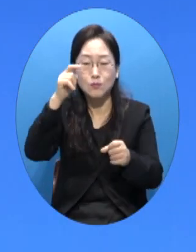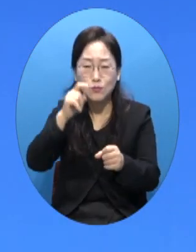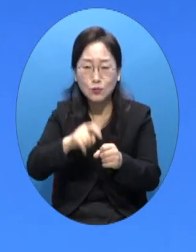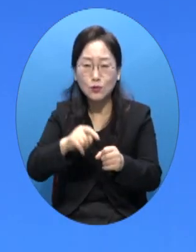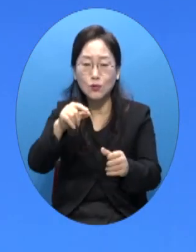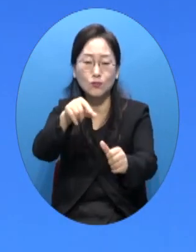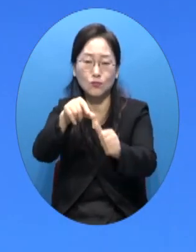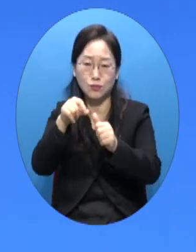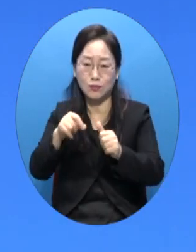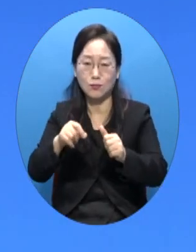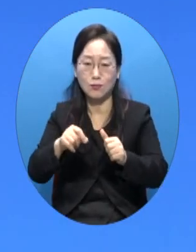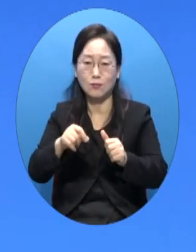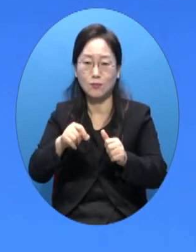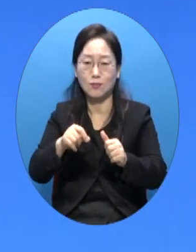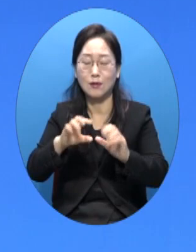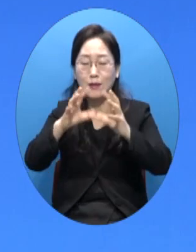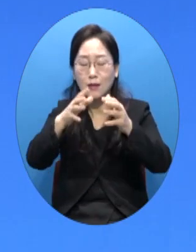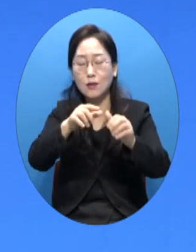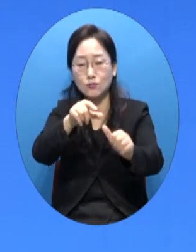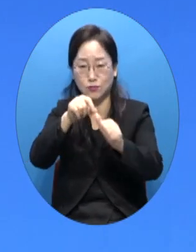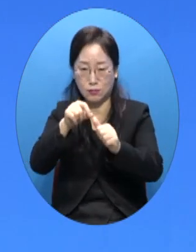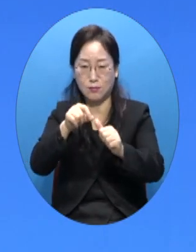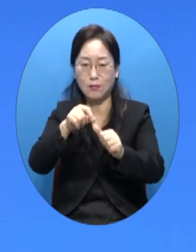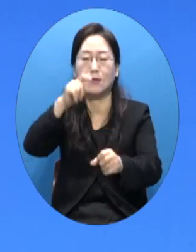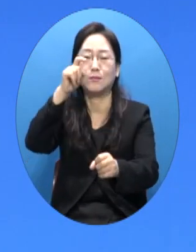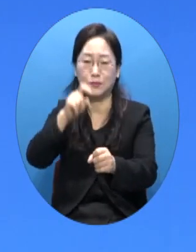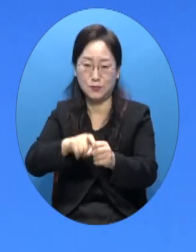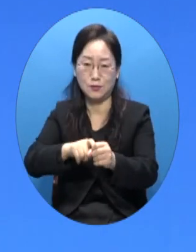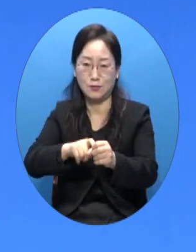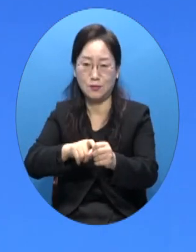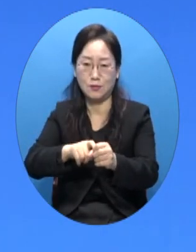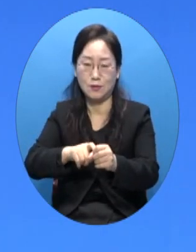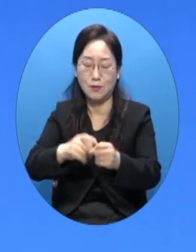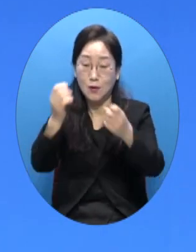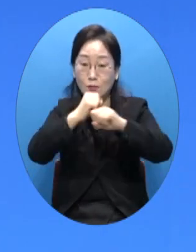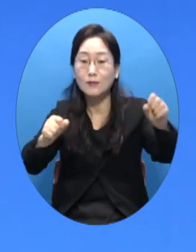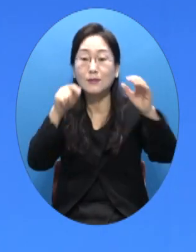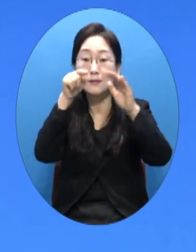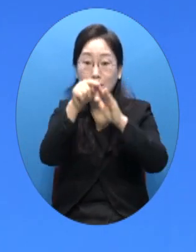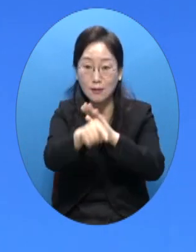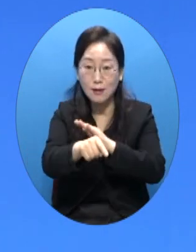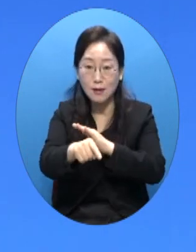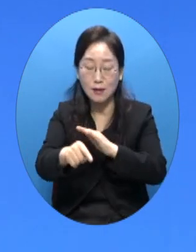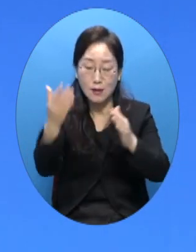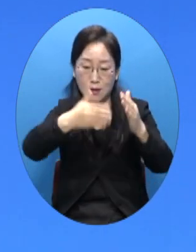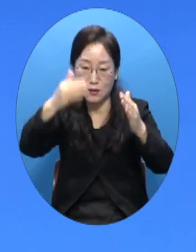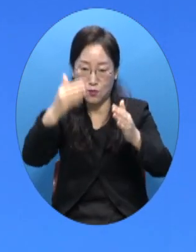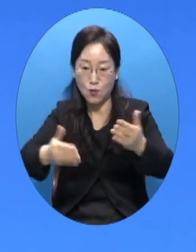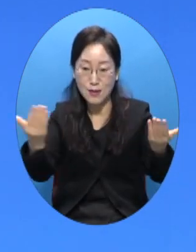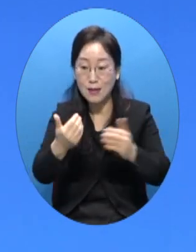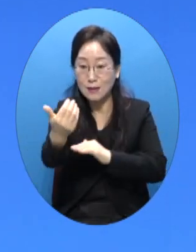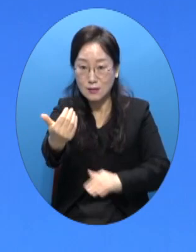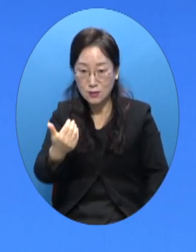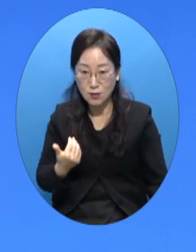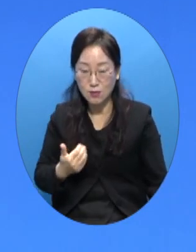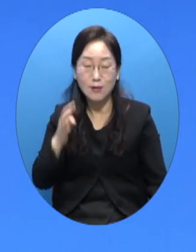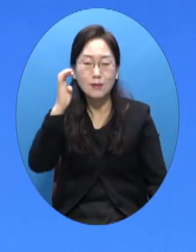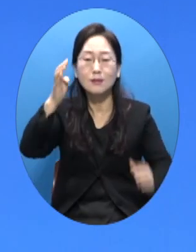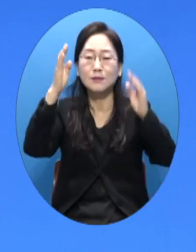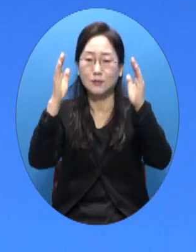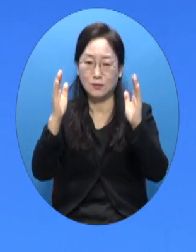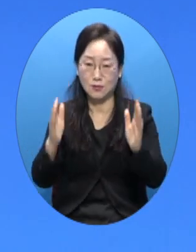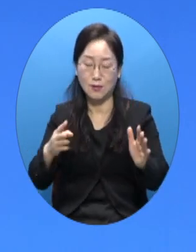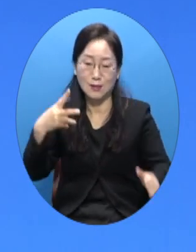구원에 귀한 구속사역을 감당하시기 위해서 광야 나가서 공생을 시작하시기 전에 40일